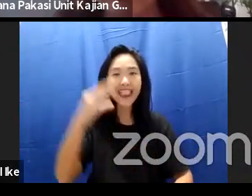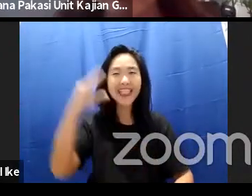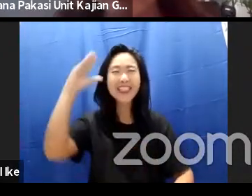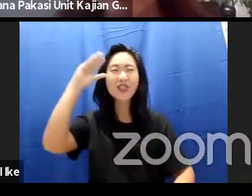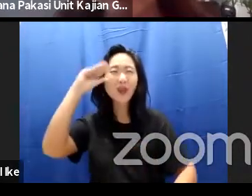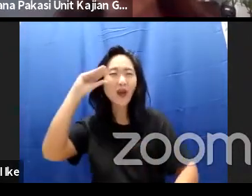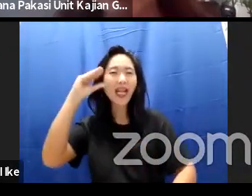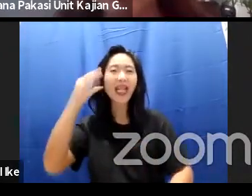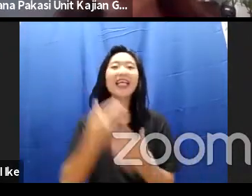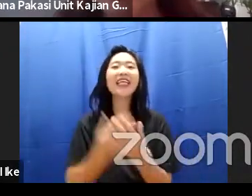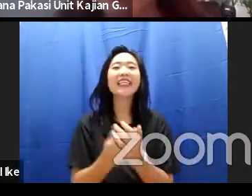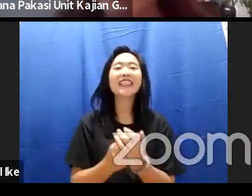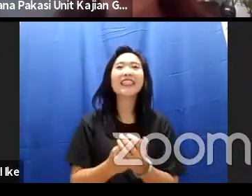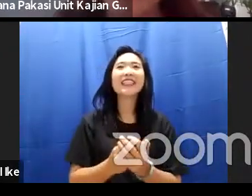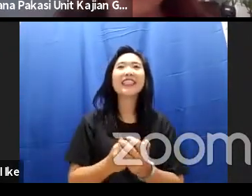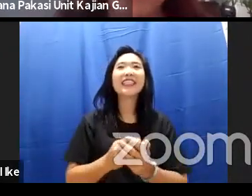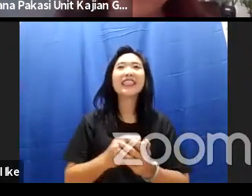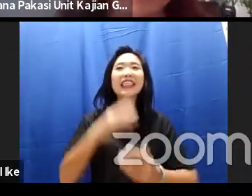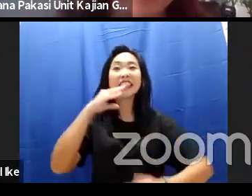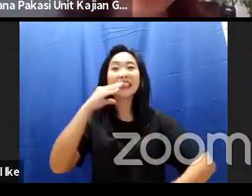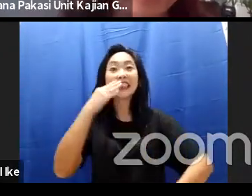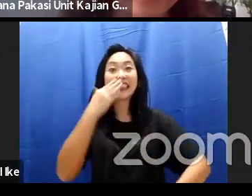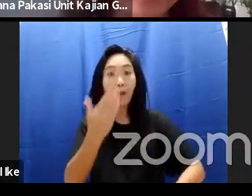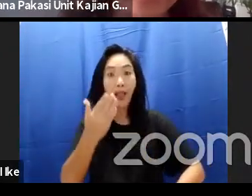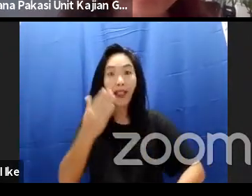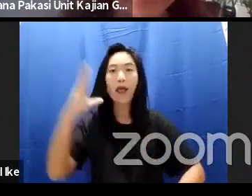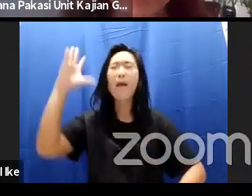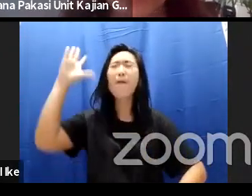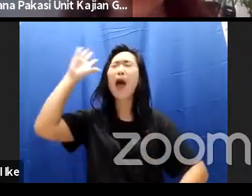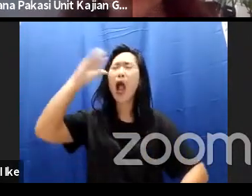segala waktu ya buat kita semua, karena kita ada berada di